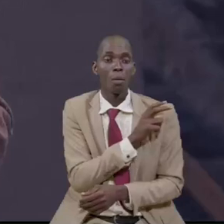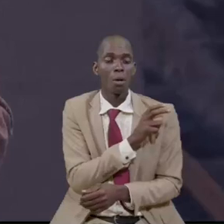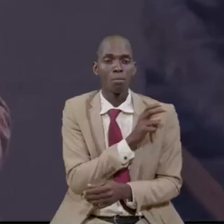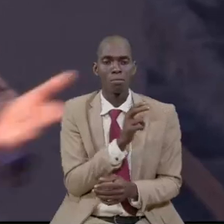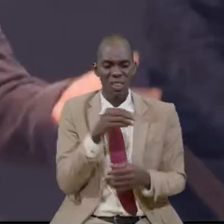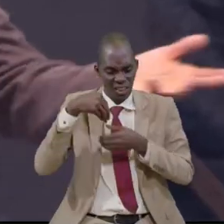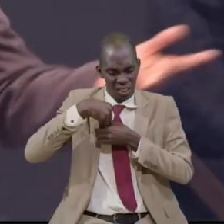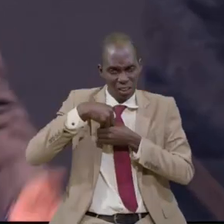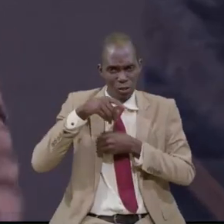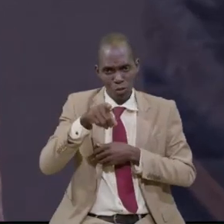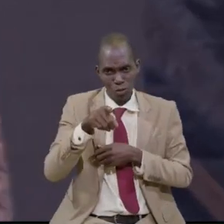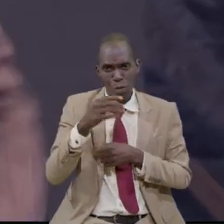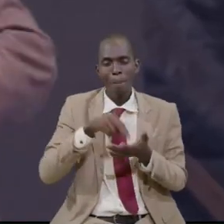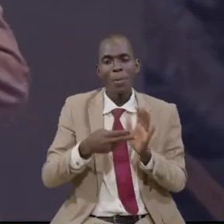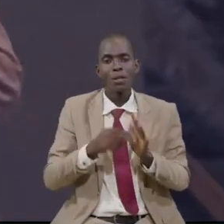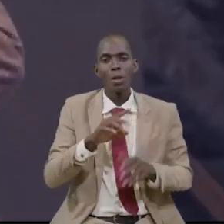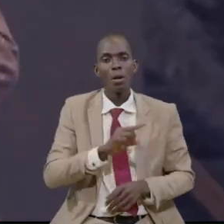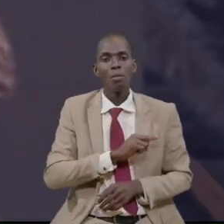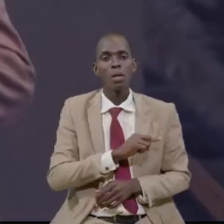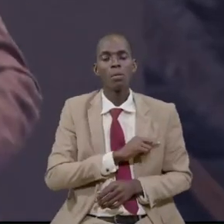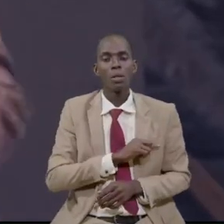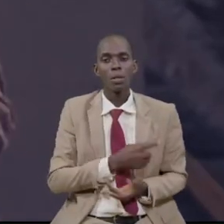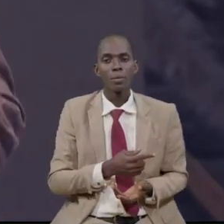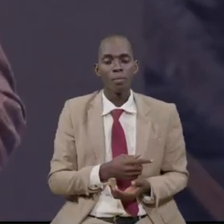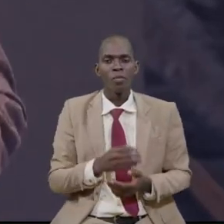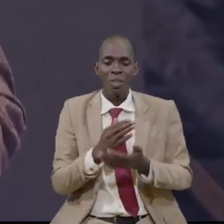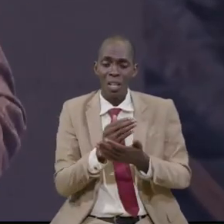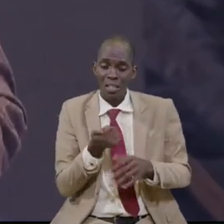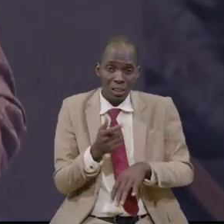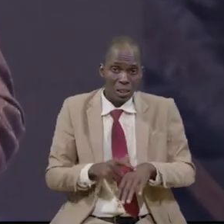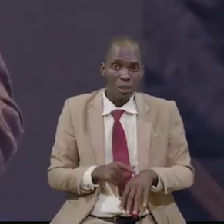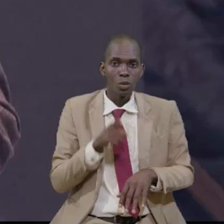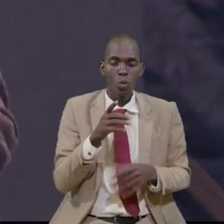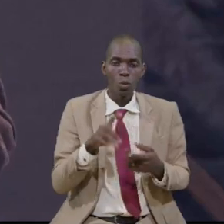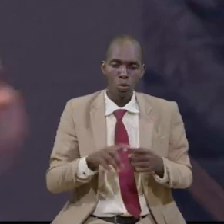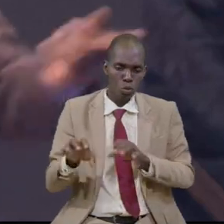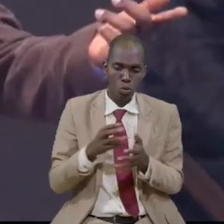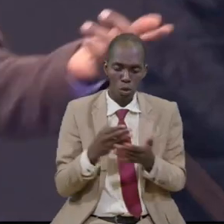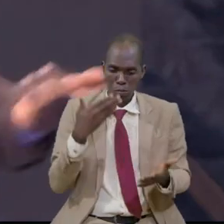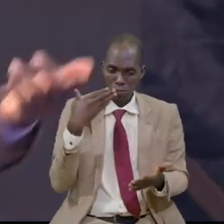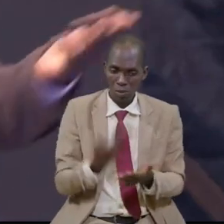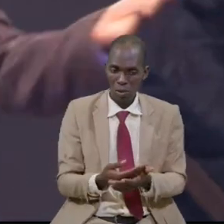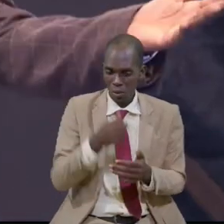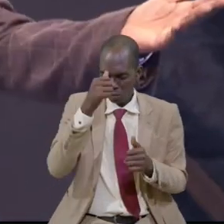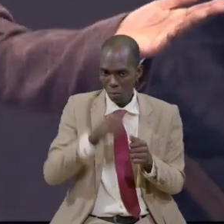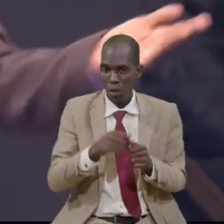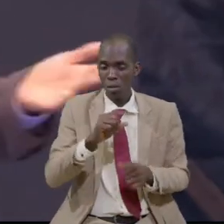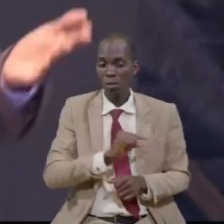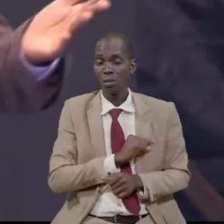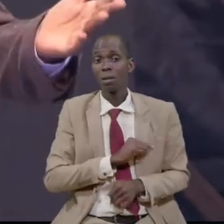de vous, à tout moment que vous voulez faire quelque chose, le policier au-dedans de vous va dire, toi aussi,